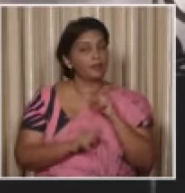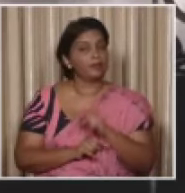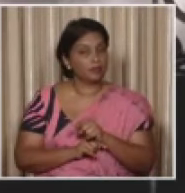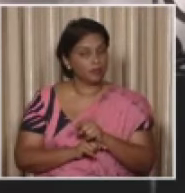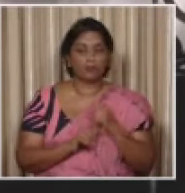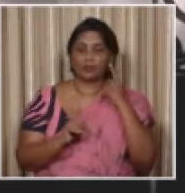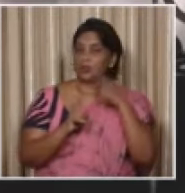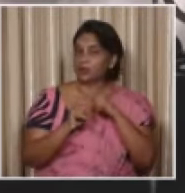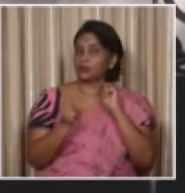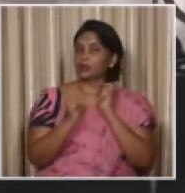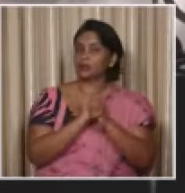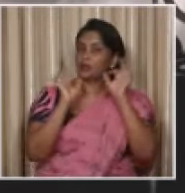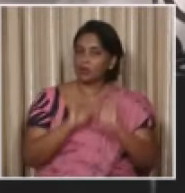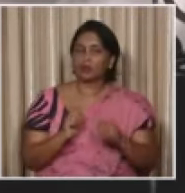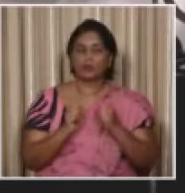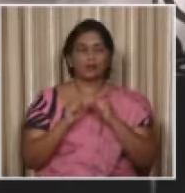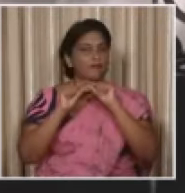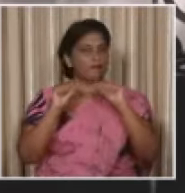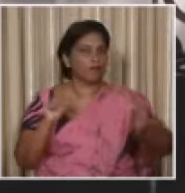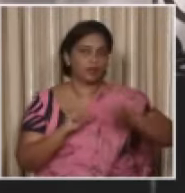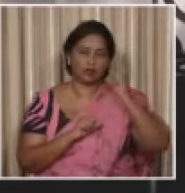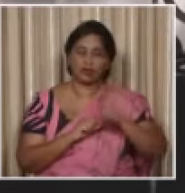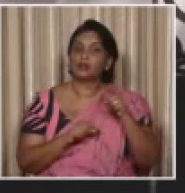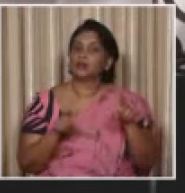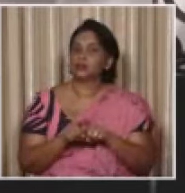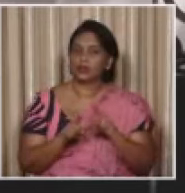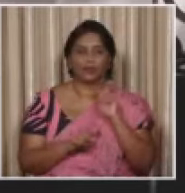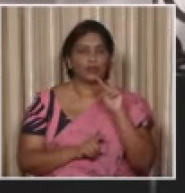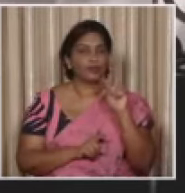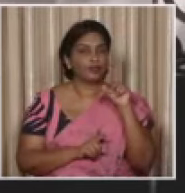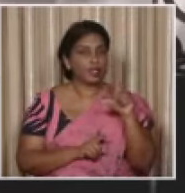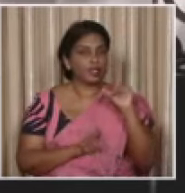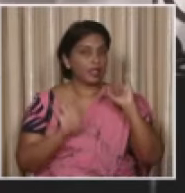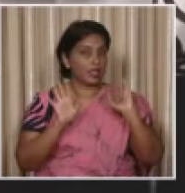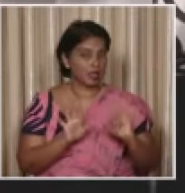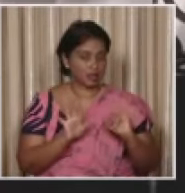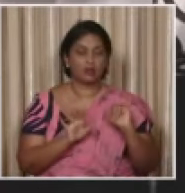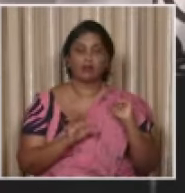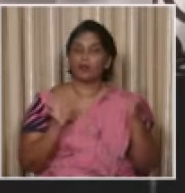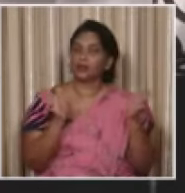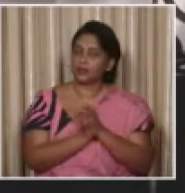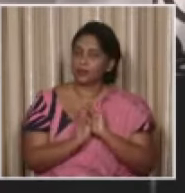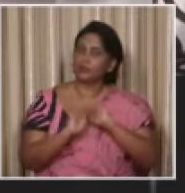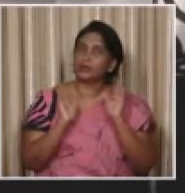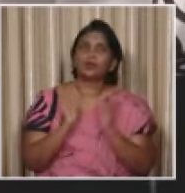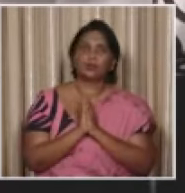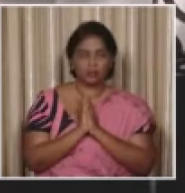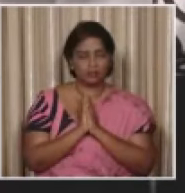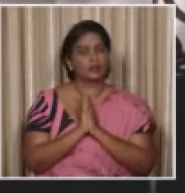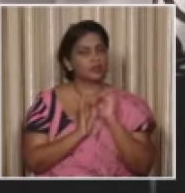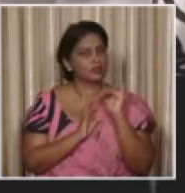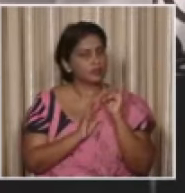पार्लिमेंतुदी ए संशोधने नुकरतम ये भगंती सम्मत करे एवगेम विसिहत हय भगंती अतुल सैम तनकम